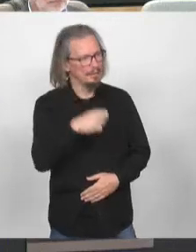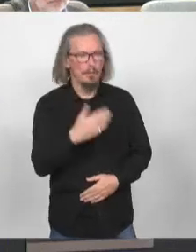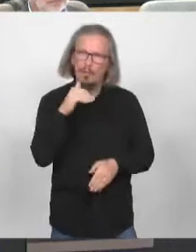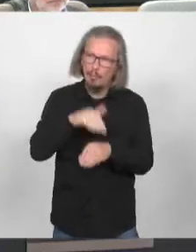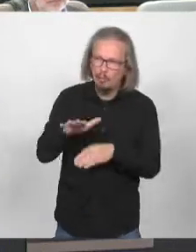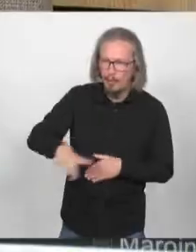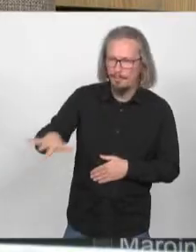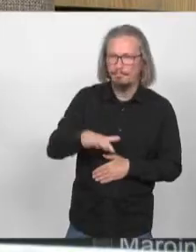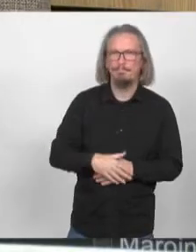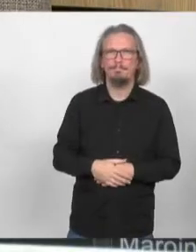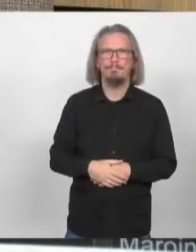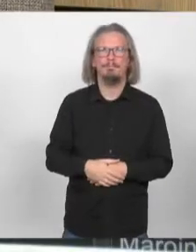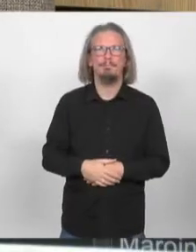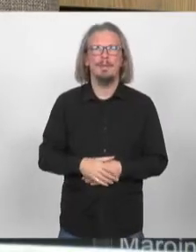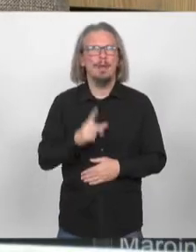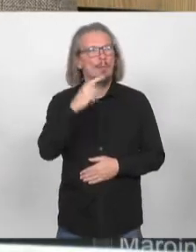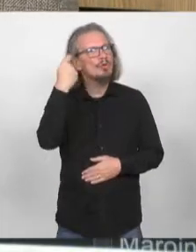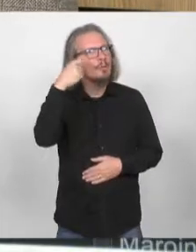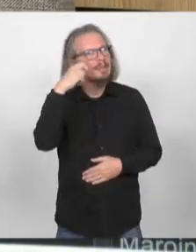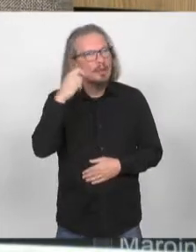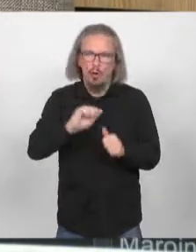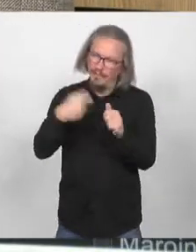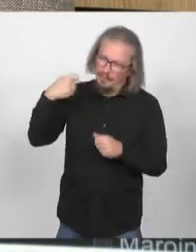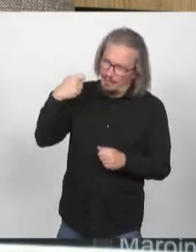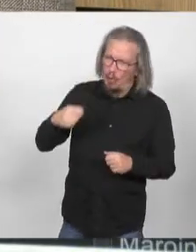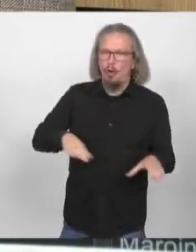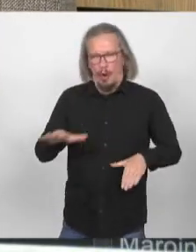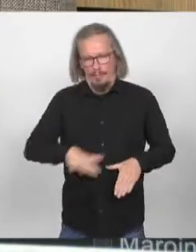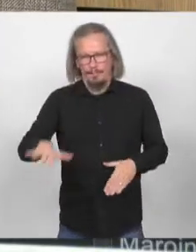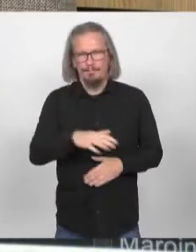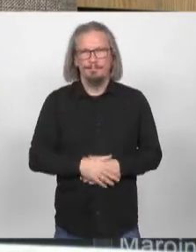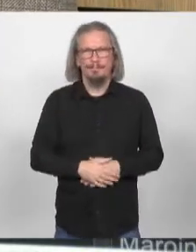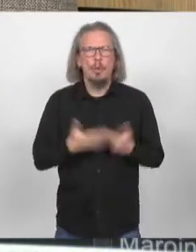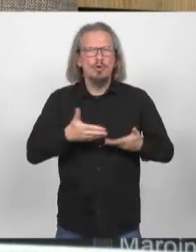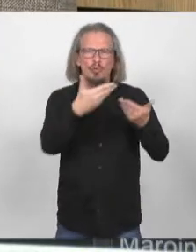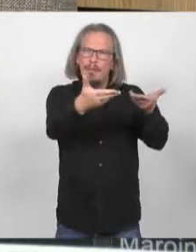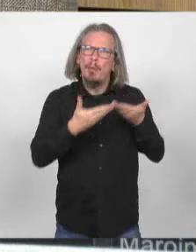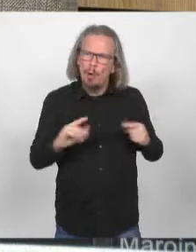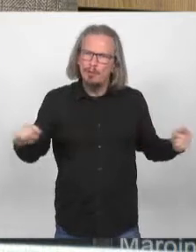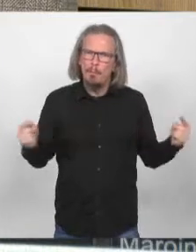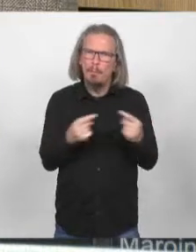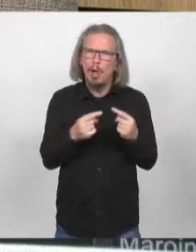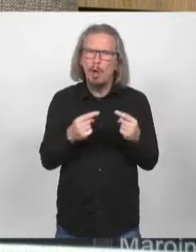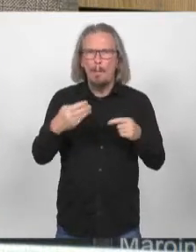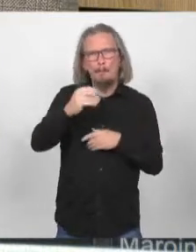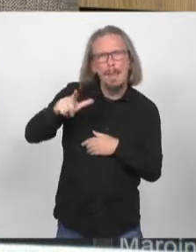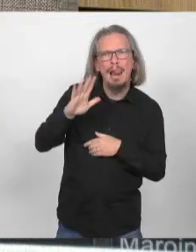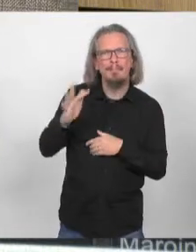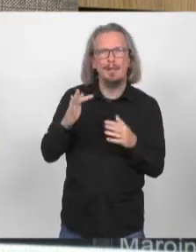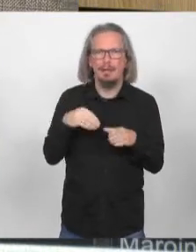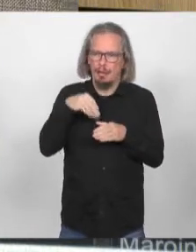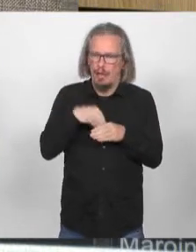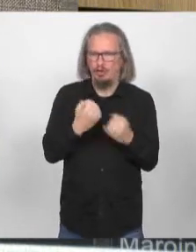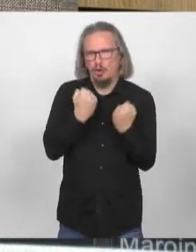Bonsoir à toutes et tous. Monsieur le Président, Madame la Vice-Présidente, chers collègues, vous nous soumettez aujourd'hui le plan métropolitain de